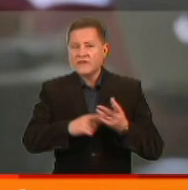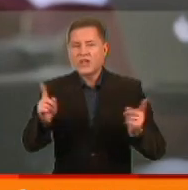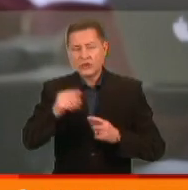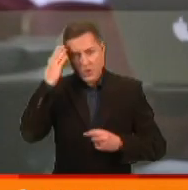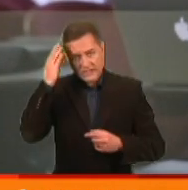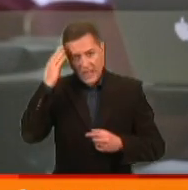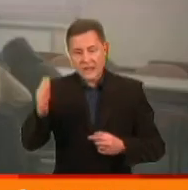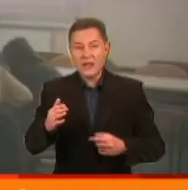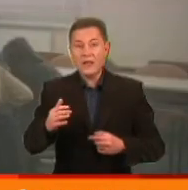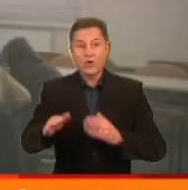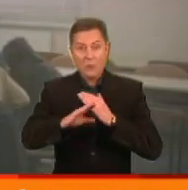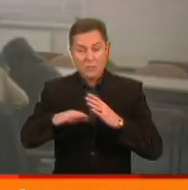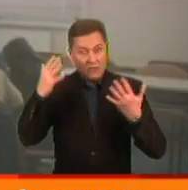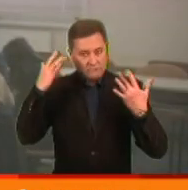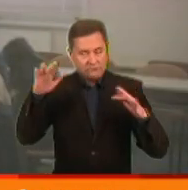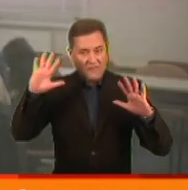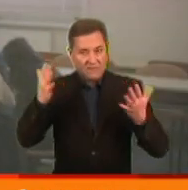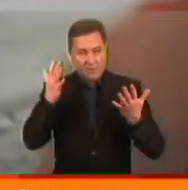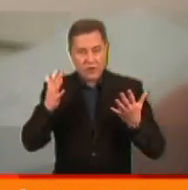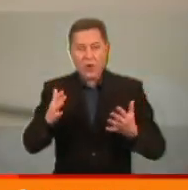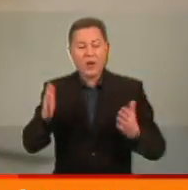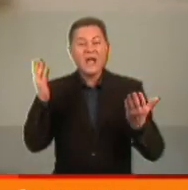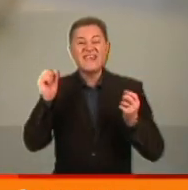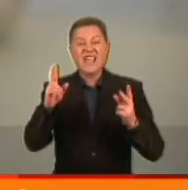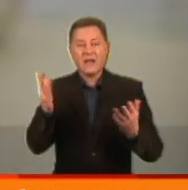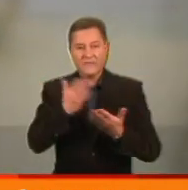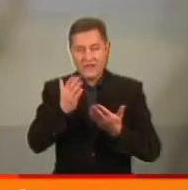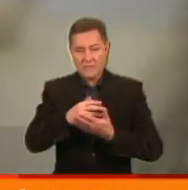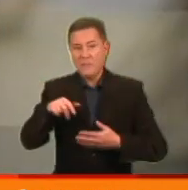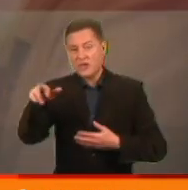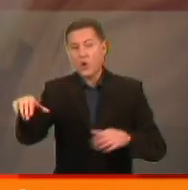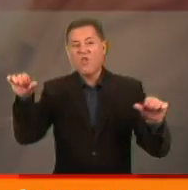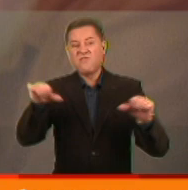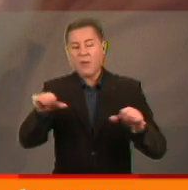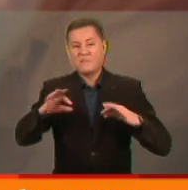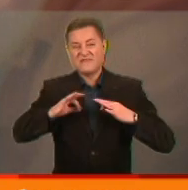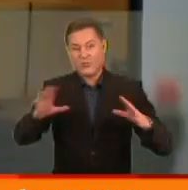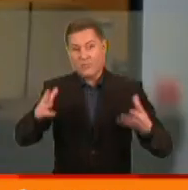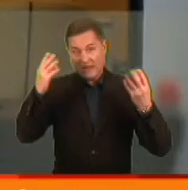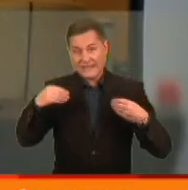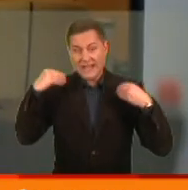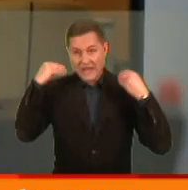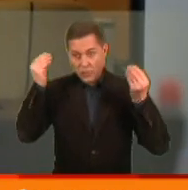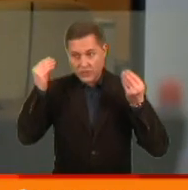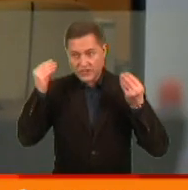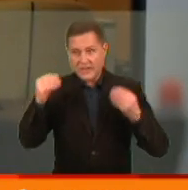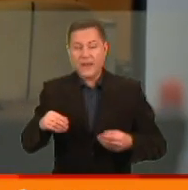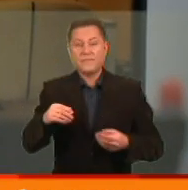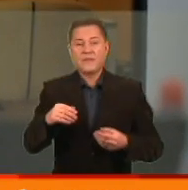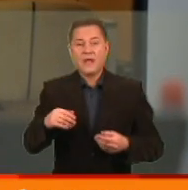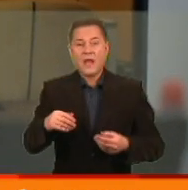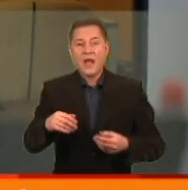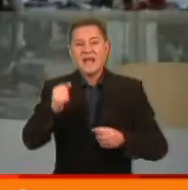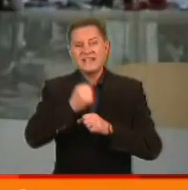допоміг випадок. Просто як у голівудському фільмі. Влади з другом пішов у паб святкувати день народження. В шутку сказав, що там